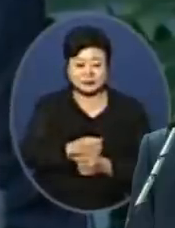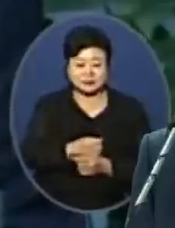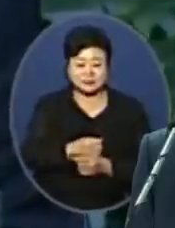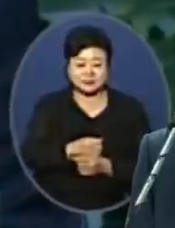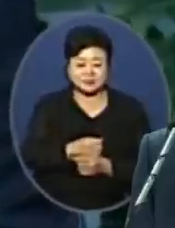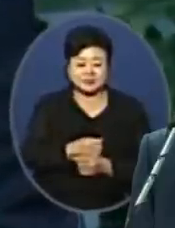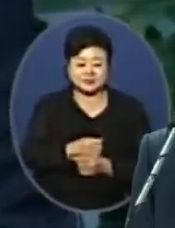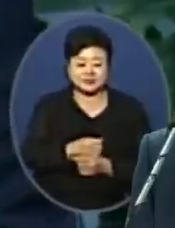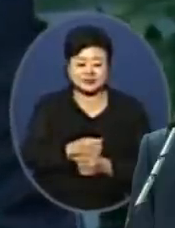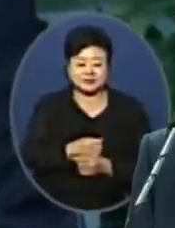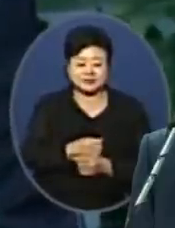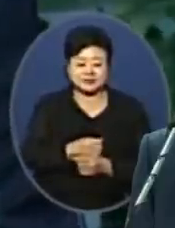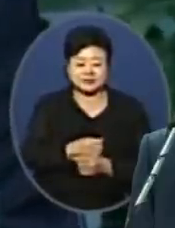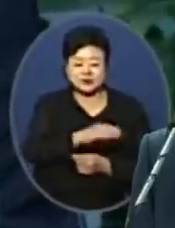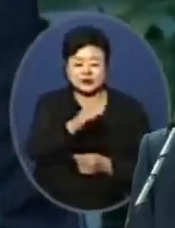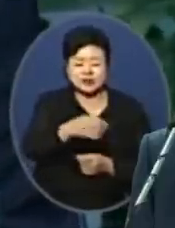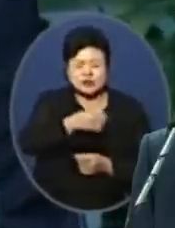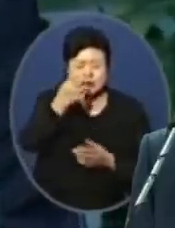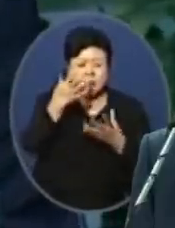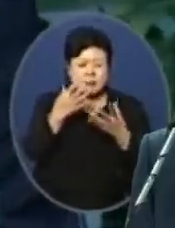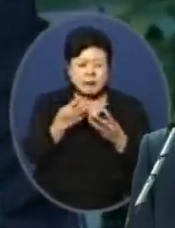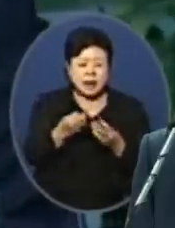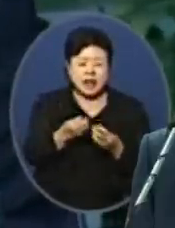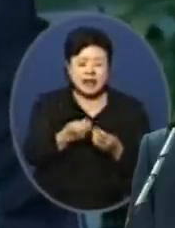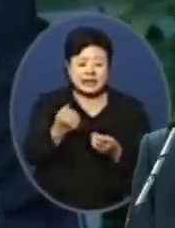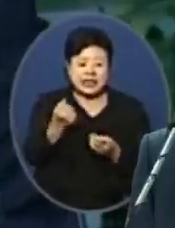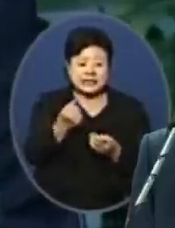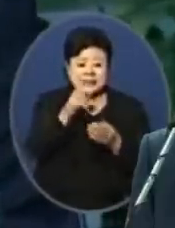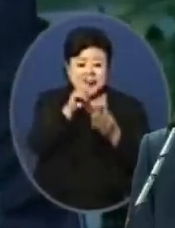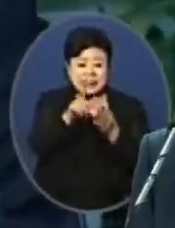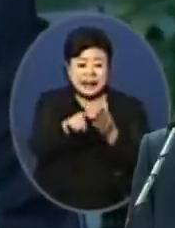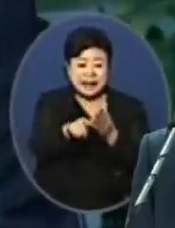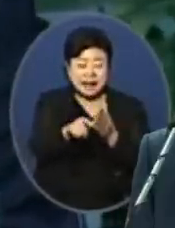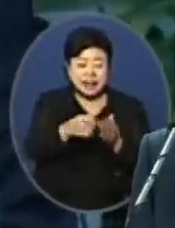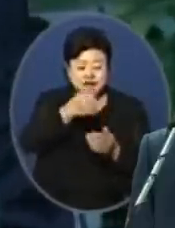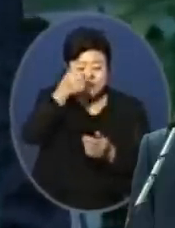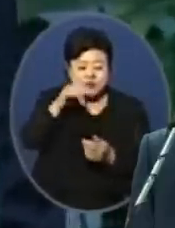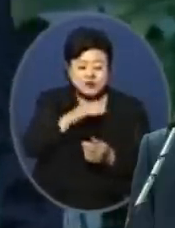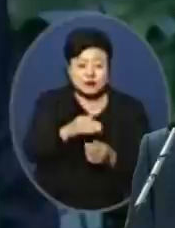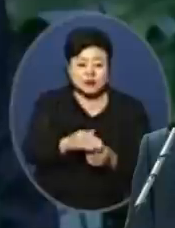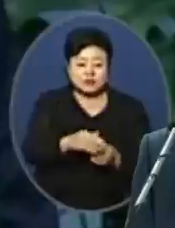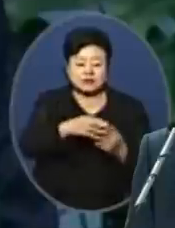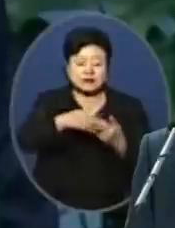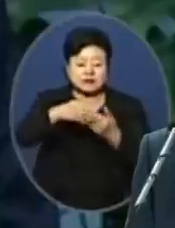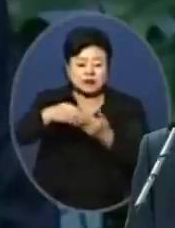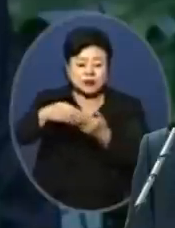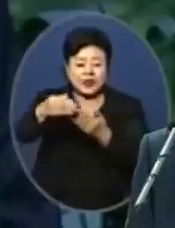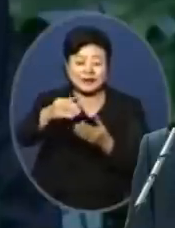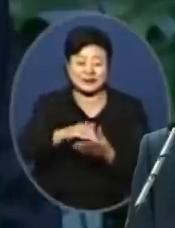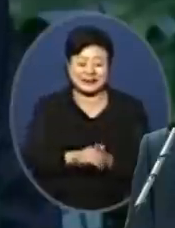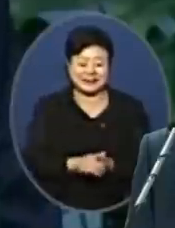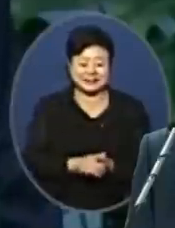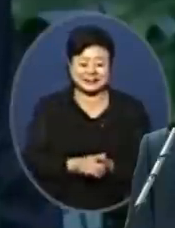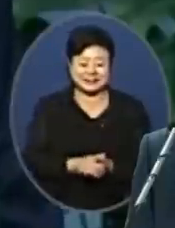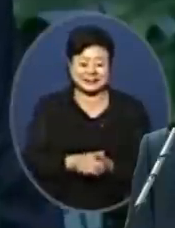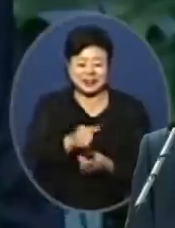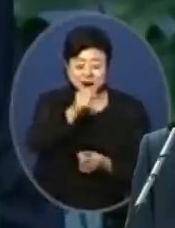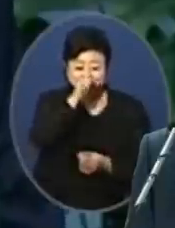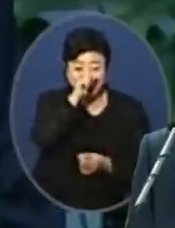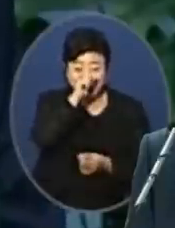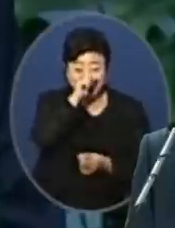됩니다. 왜냐하면 우리가 꿈을 마음속에 품으면 꿈이 우리를 끌고 가는 것입니다.